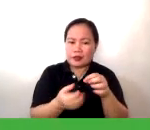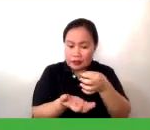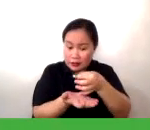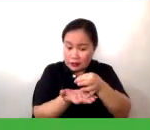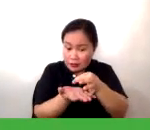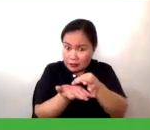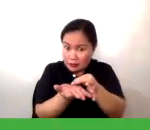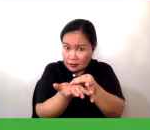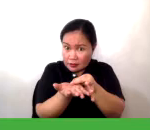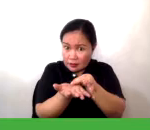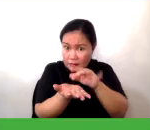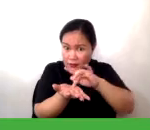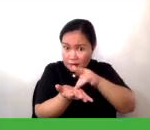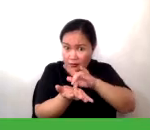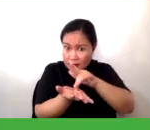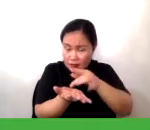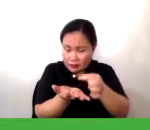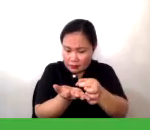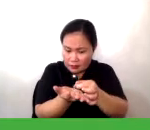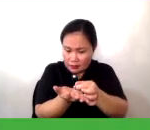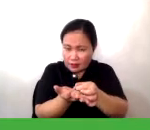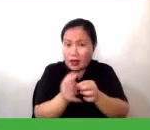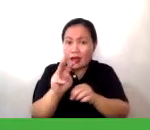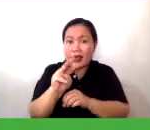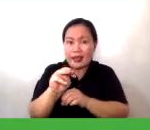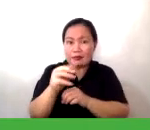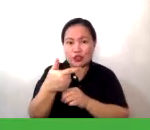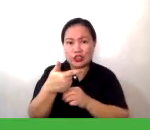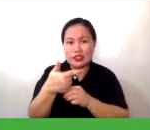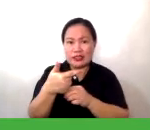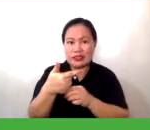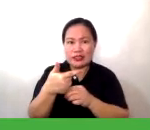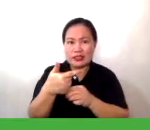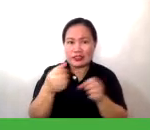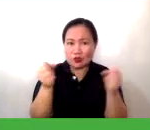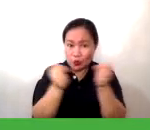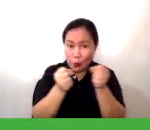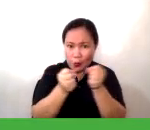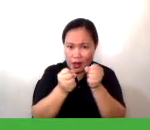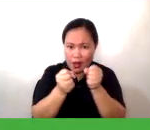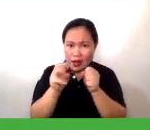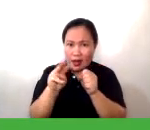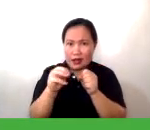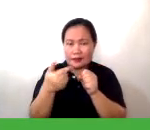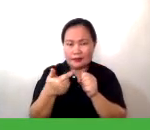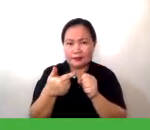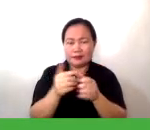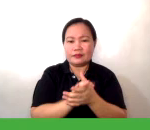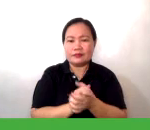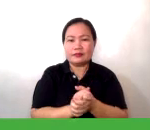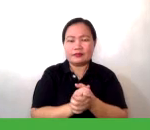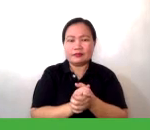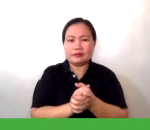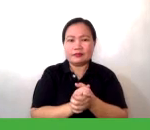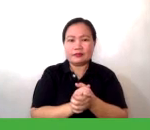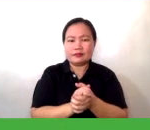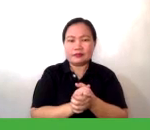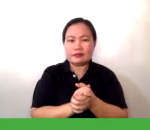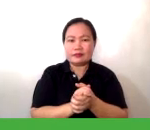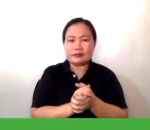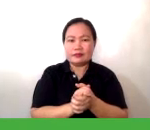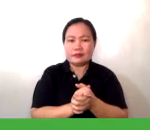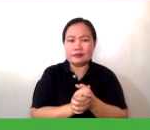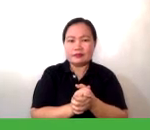tabletas, di ba? Mga ano yun, milligram. So, ibig sabihin, milligram, pag mga gamot, milligram yan kasi sobrang gaan,